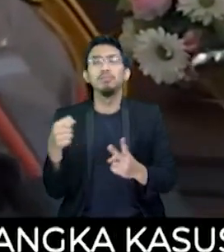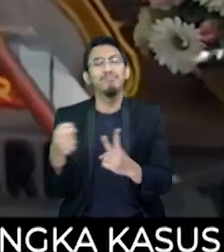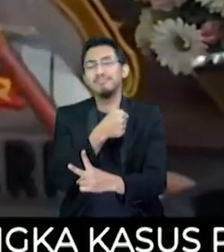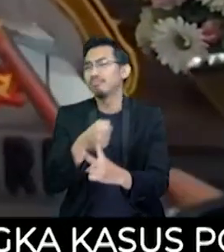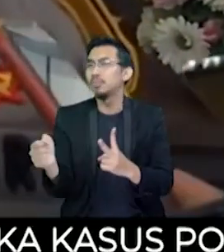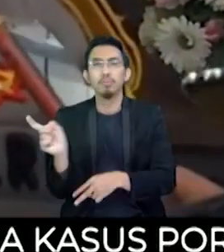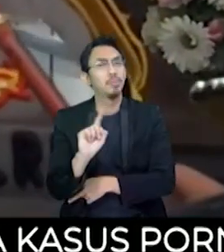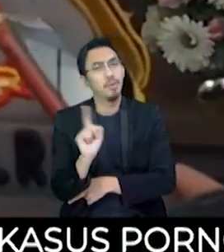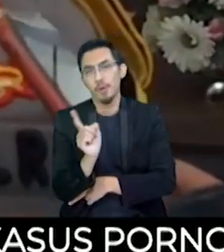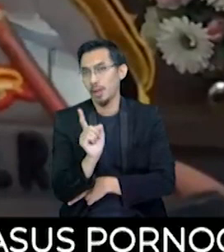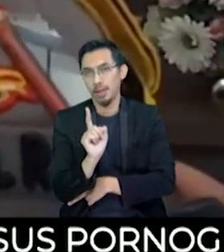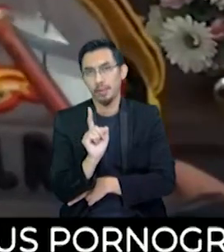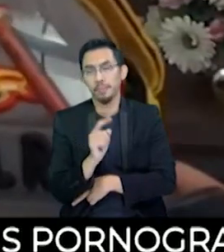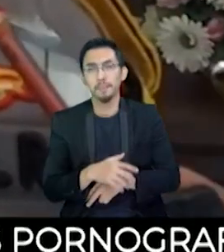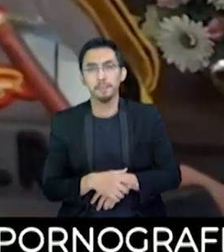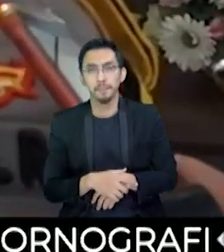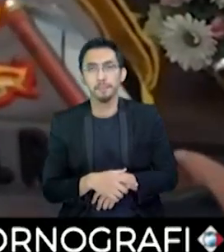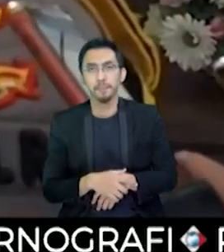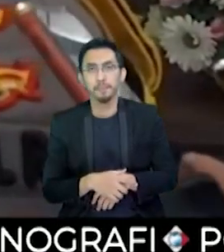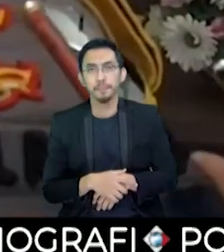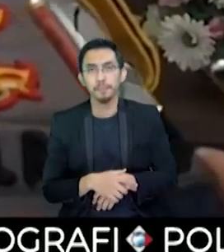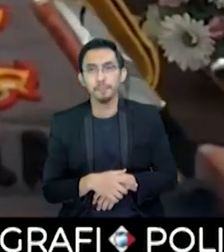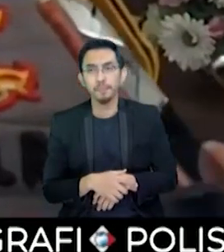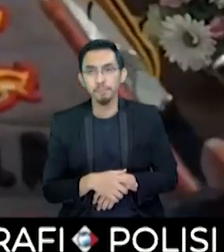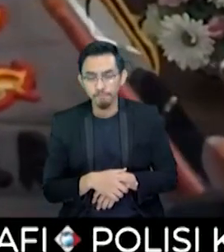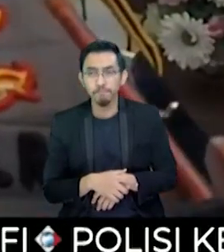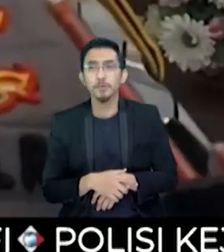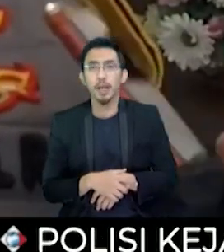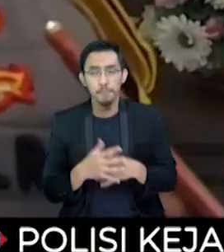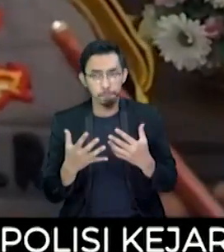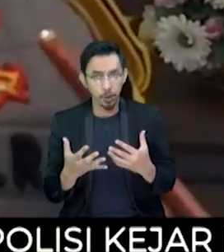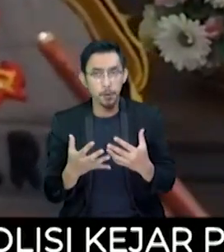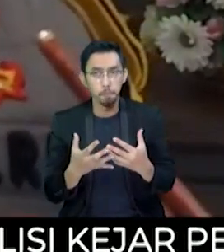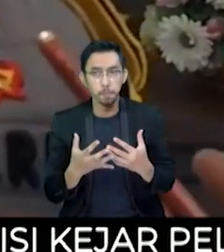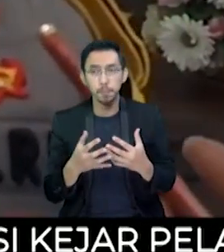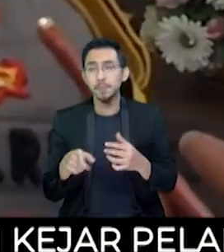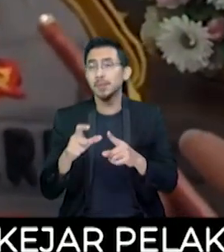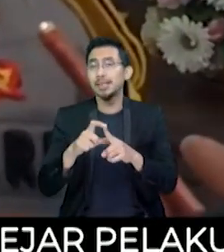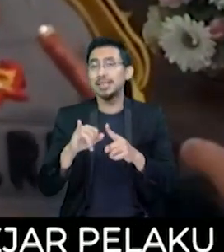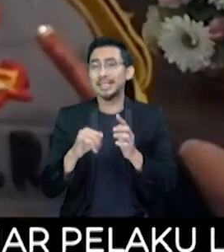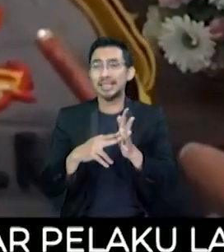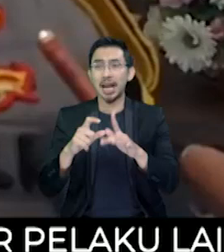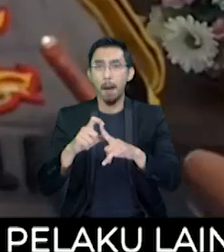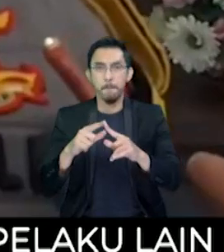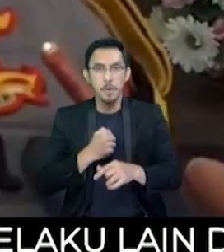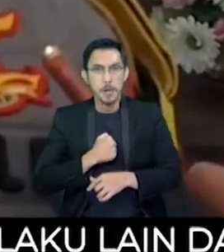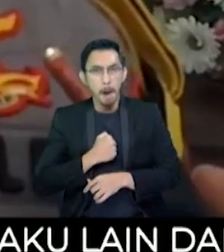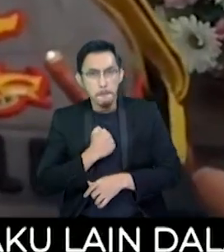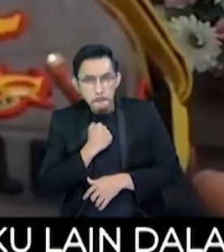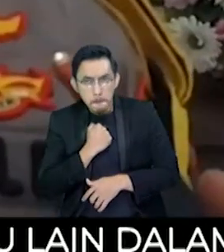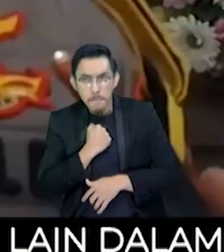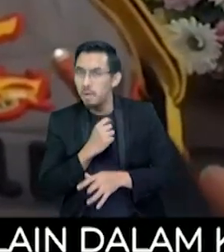asrama. Salah atau gimana, Dan? Sejauh ini belum kami temukan adanya unsur dendam atau lain-lain. Kemudian